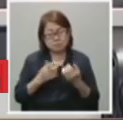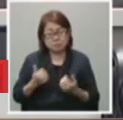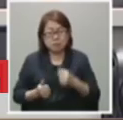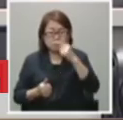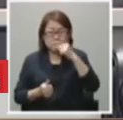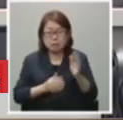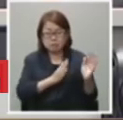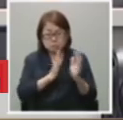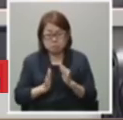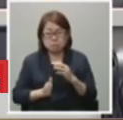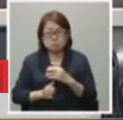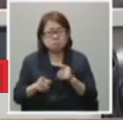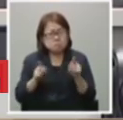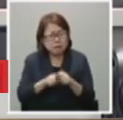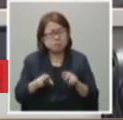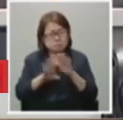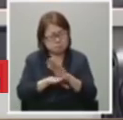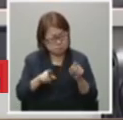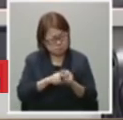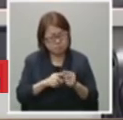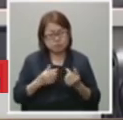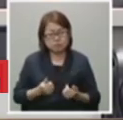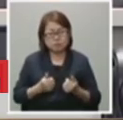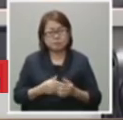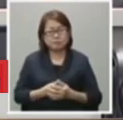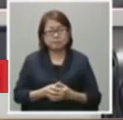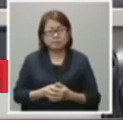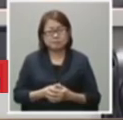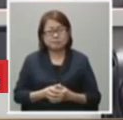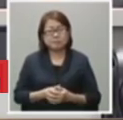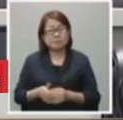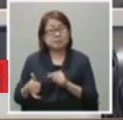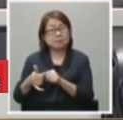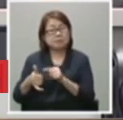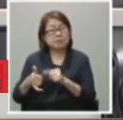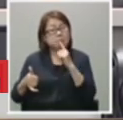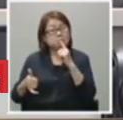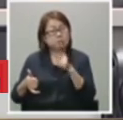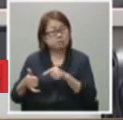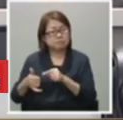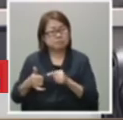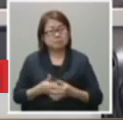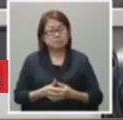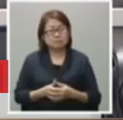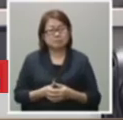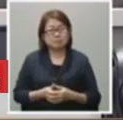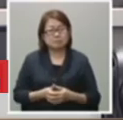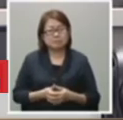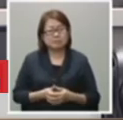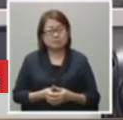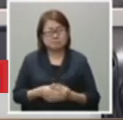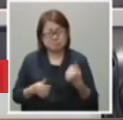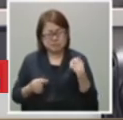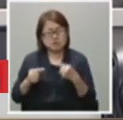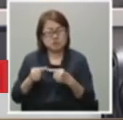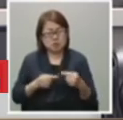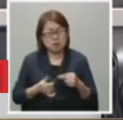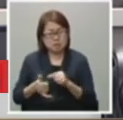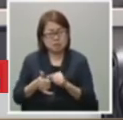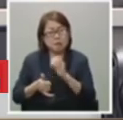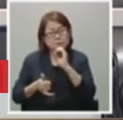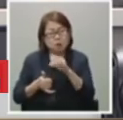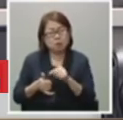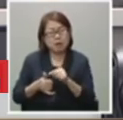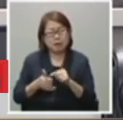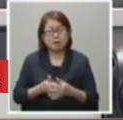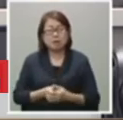จะเป็นแบบนั้นอีกแล้วนะครับอันนี้กูรูของท่านพูดไว้นะครับถ้าต่ออีกนะครับท่านบอกว่า